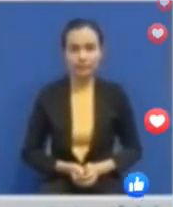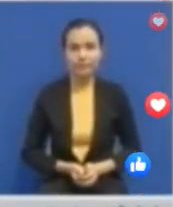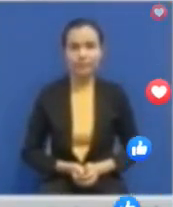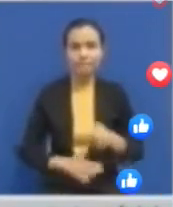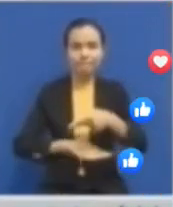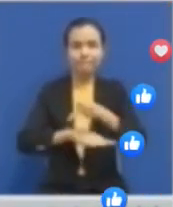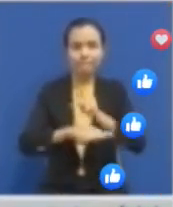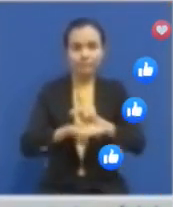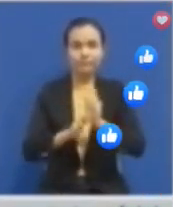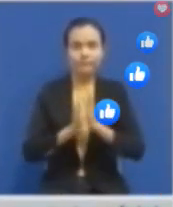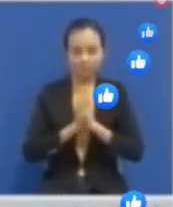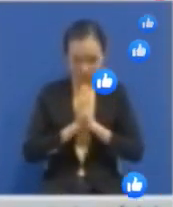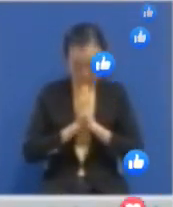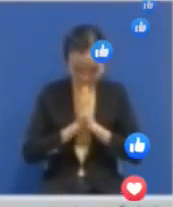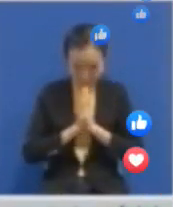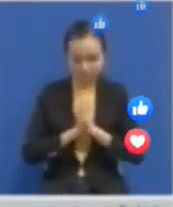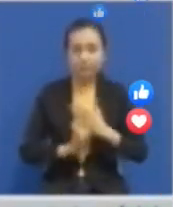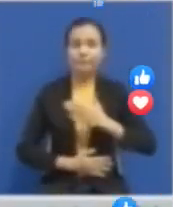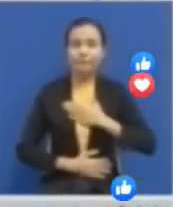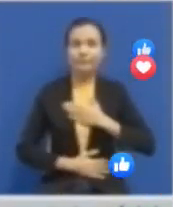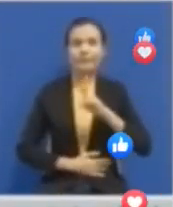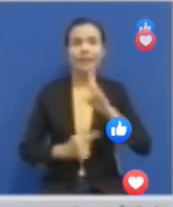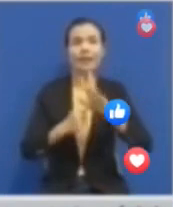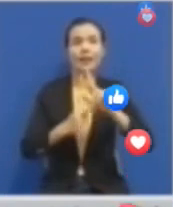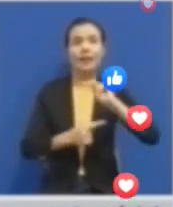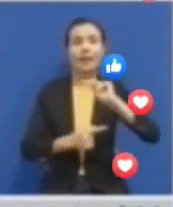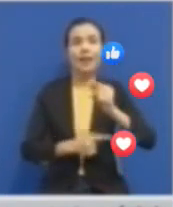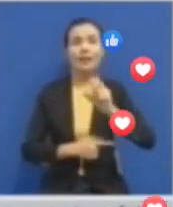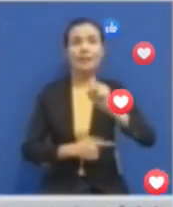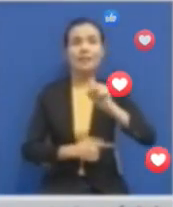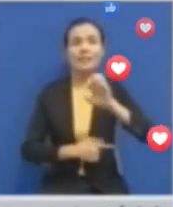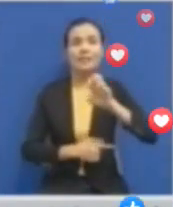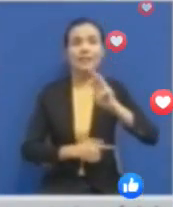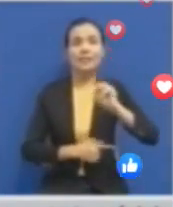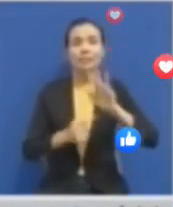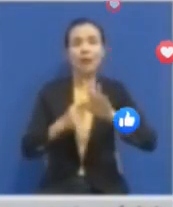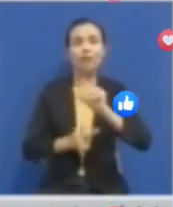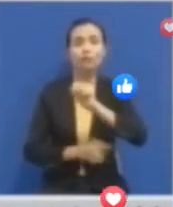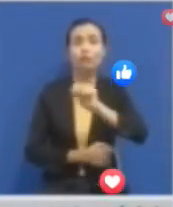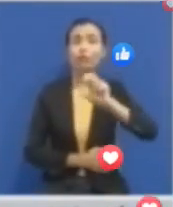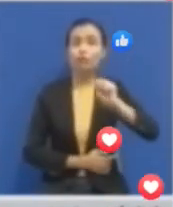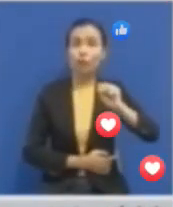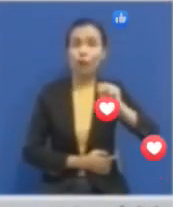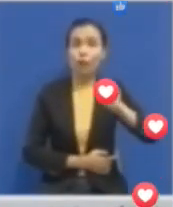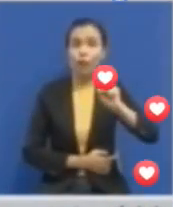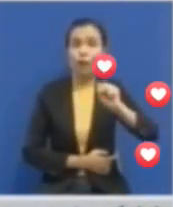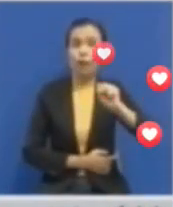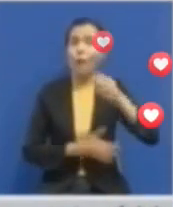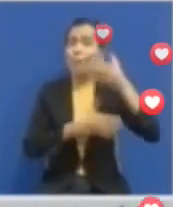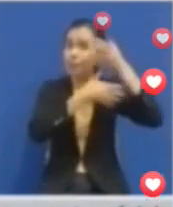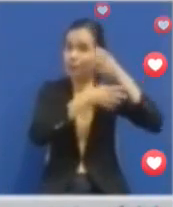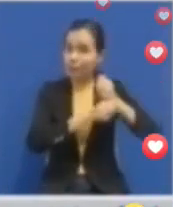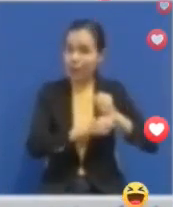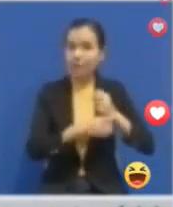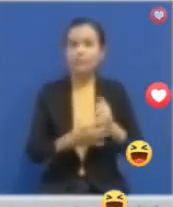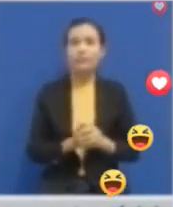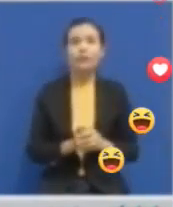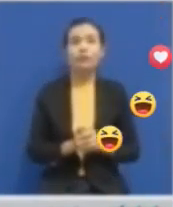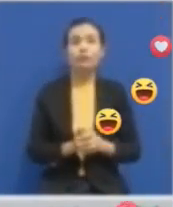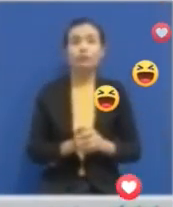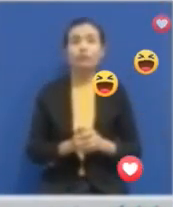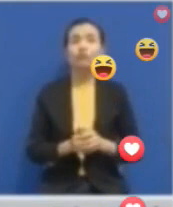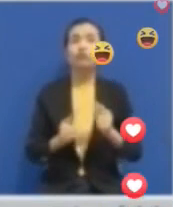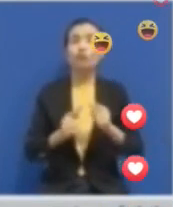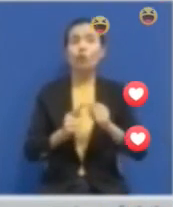กับเรียนท่านประธานสภาที่เคารพฉันนางสาวรังสิมาลอรัศมีสมาชิกสภาผู้แทนราษฎรพรรคประชาธิปัตย์จังหวัดสมุทรสงครามต่อเ